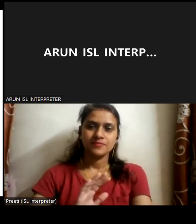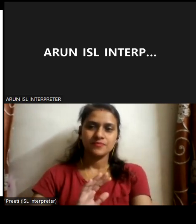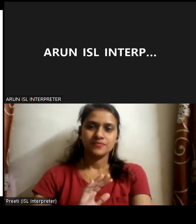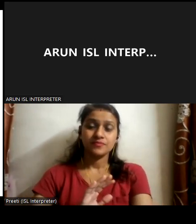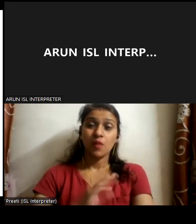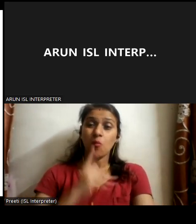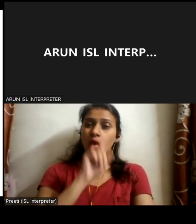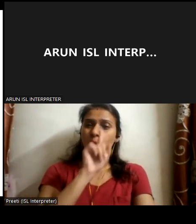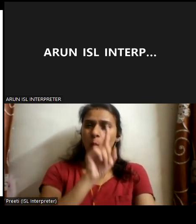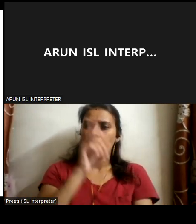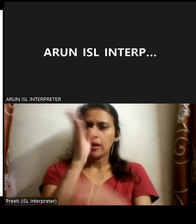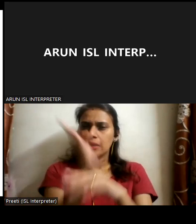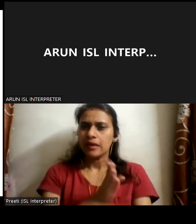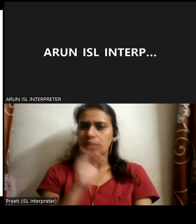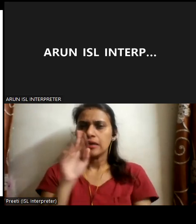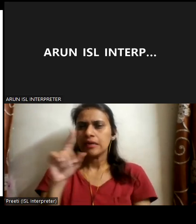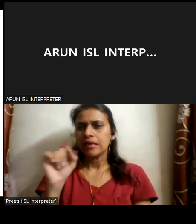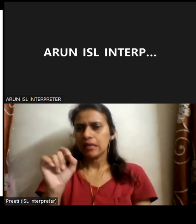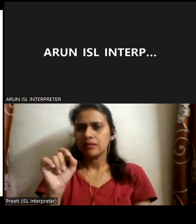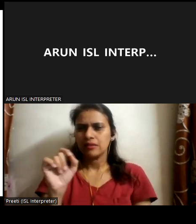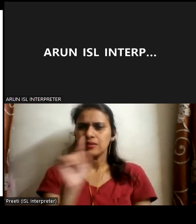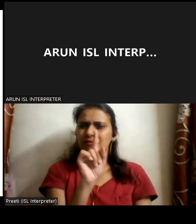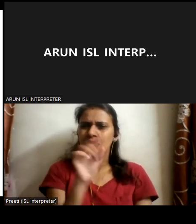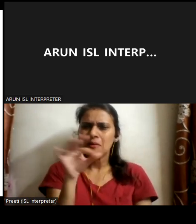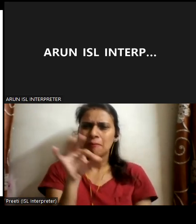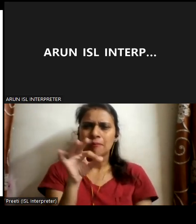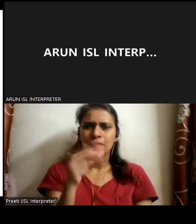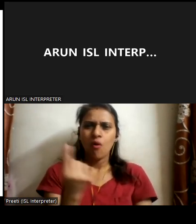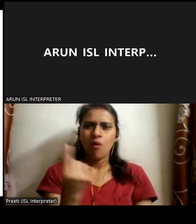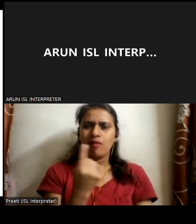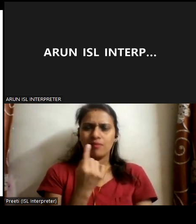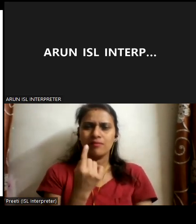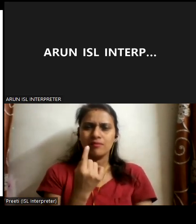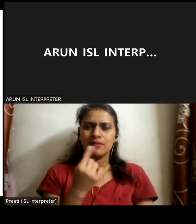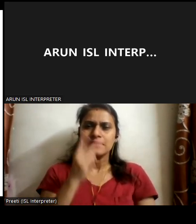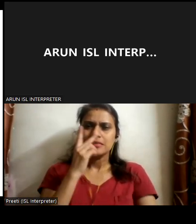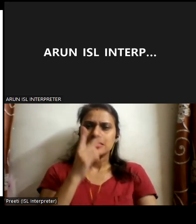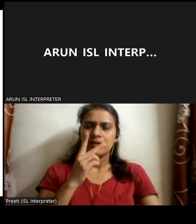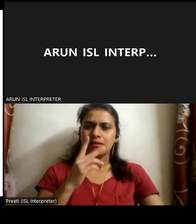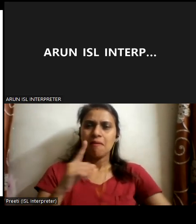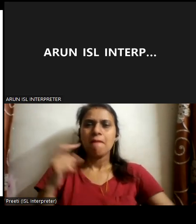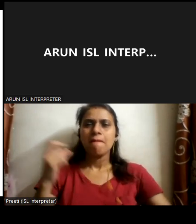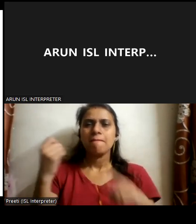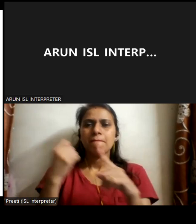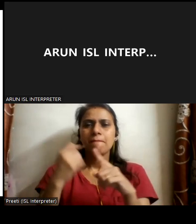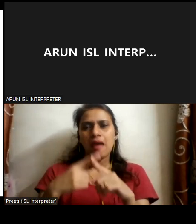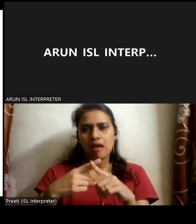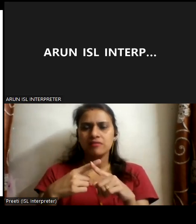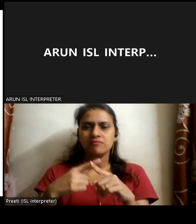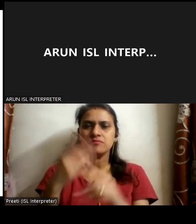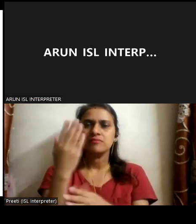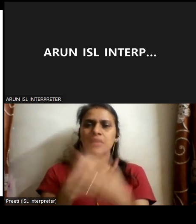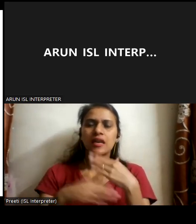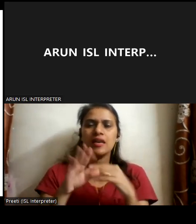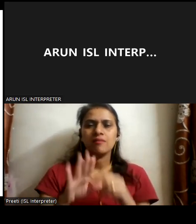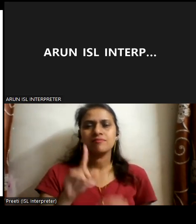1/10 हिस्सा भी अगर आप मान के चले, एक 10वां हिस्सा भी मान के चले, तो उतना भी जॉब रोल्स नहीं